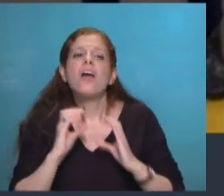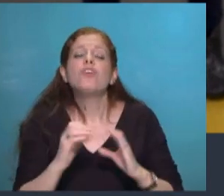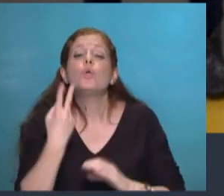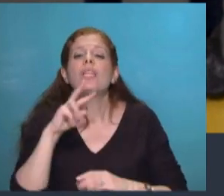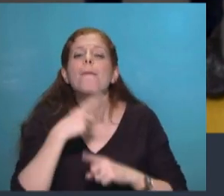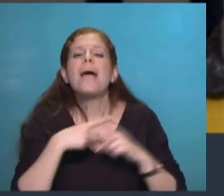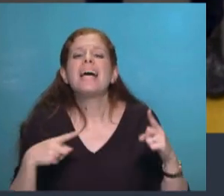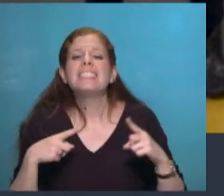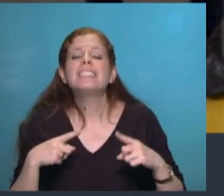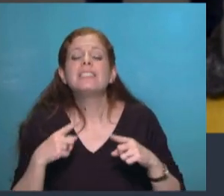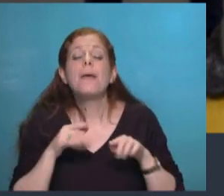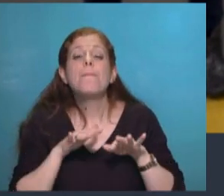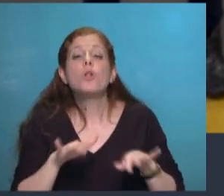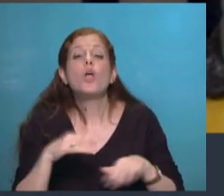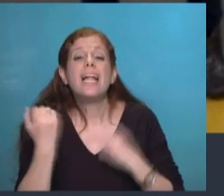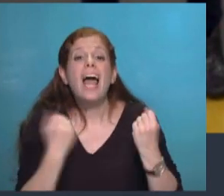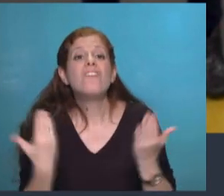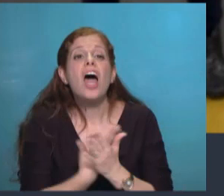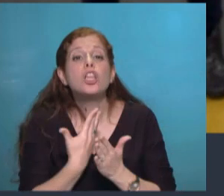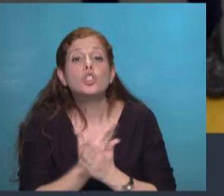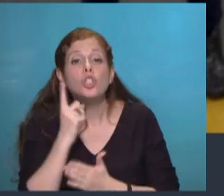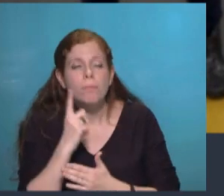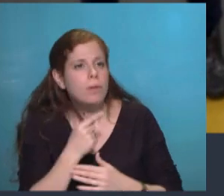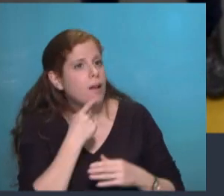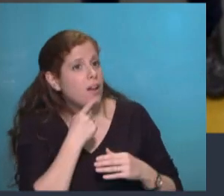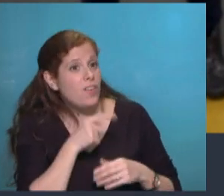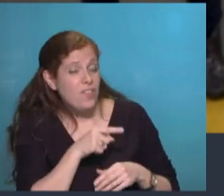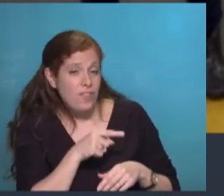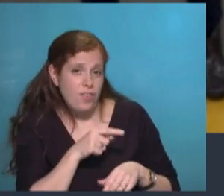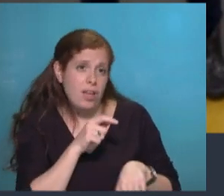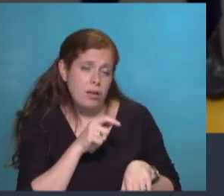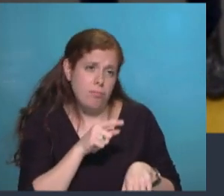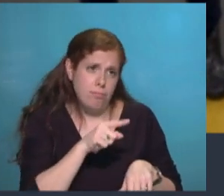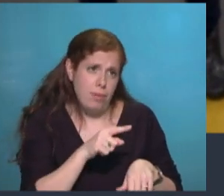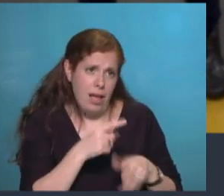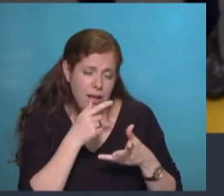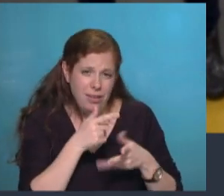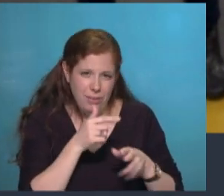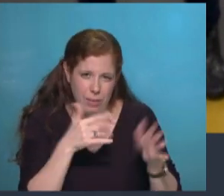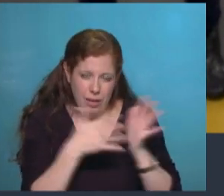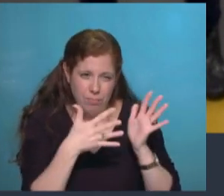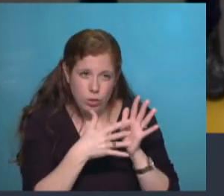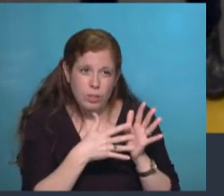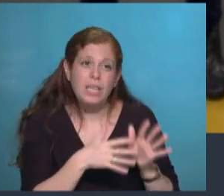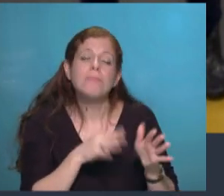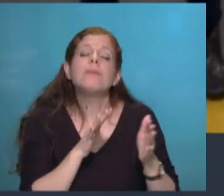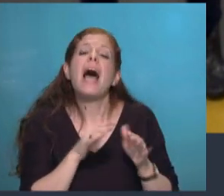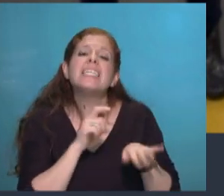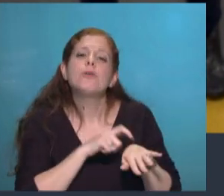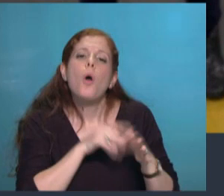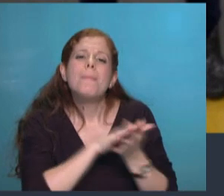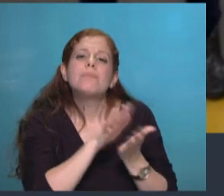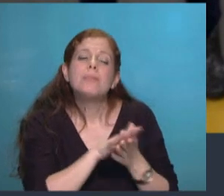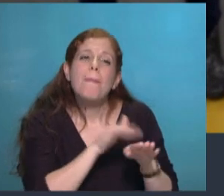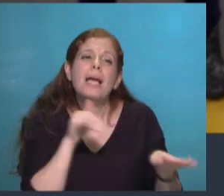מיליון כלי רכב חדשים. לפי משרד האוצר, הזמן שאנחנו מבזבזים בעמידה בפקקים במצטבר עולה למשק 15 מיליארד